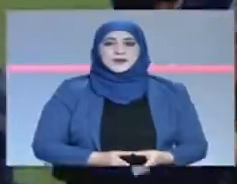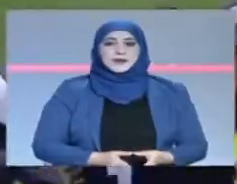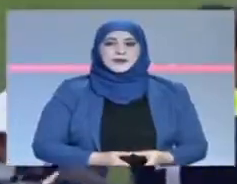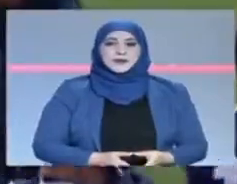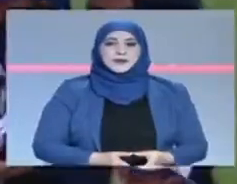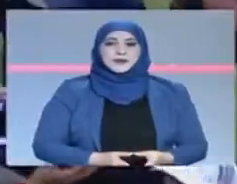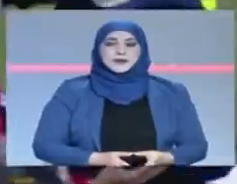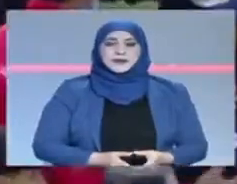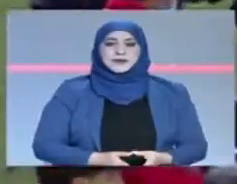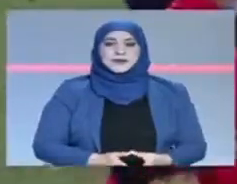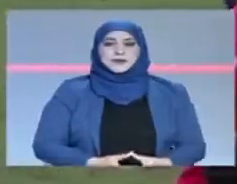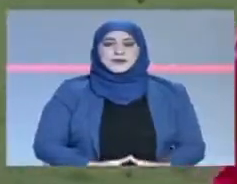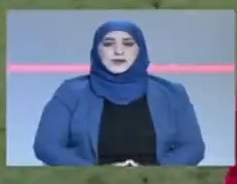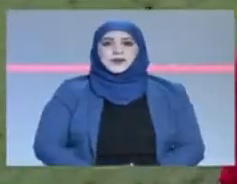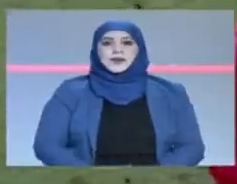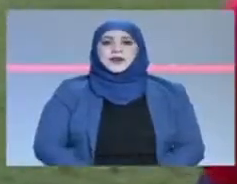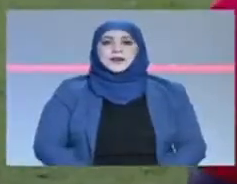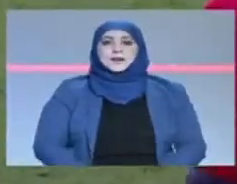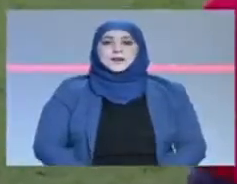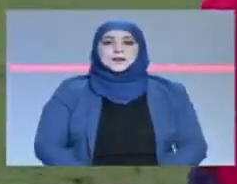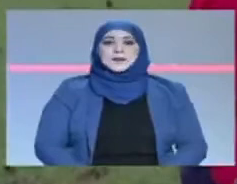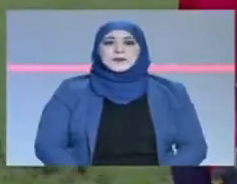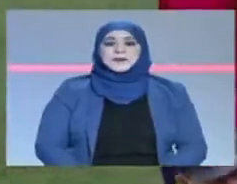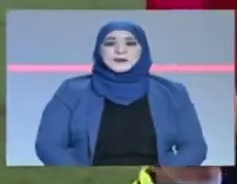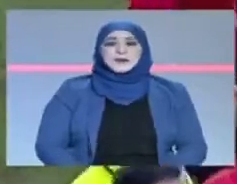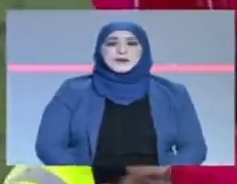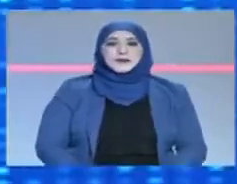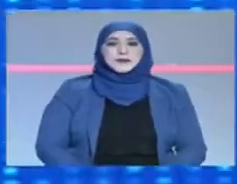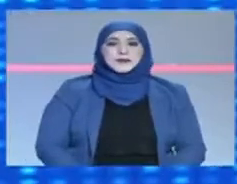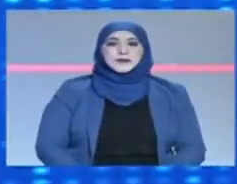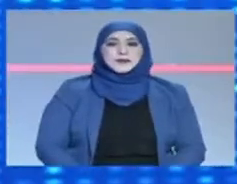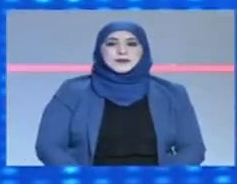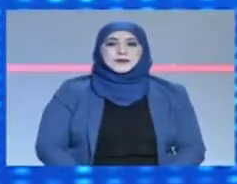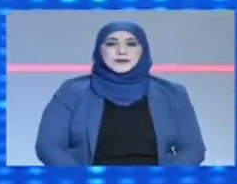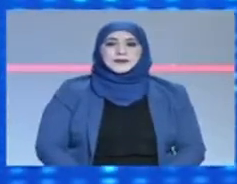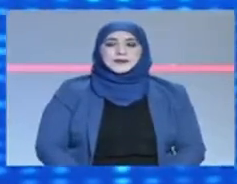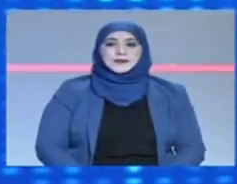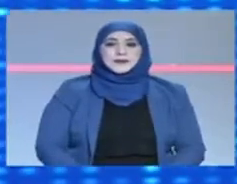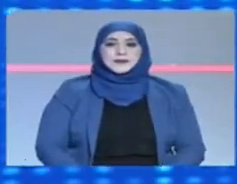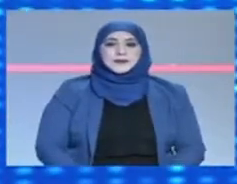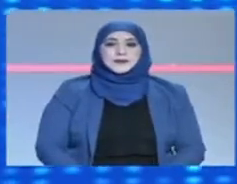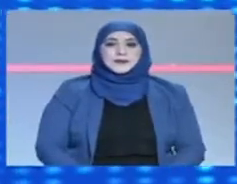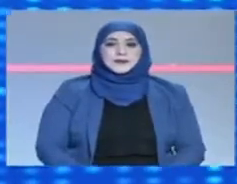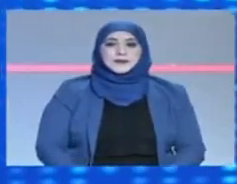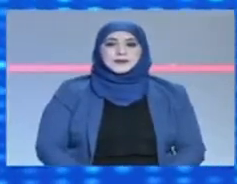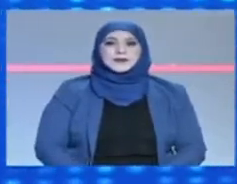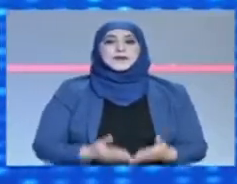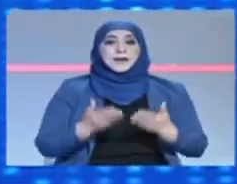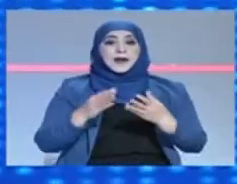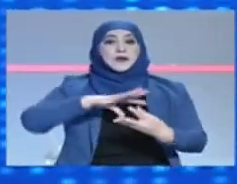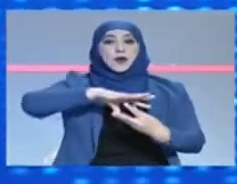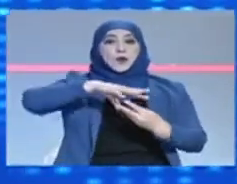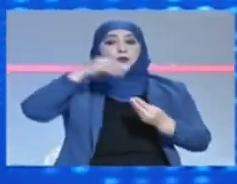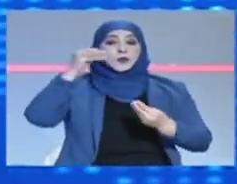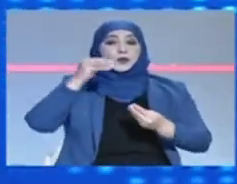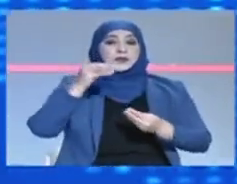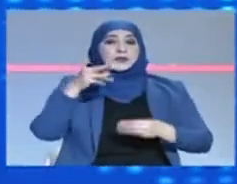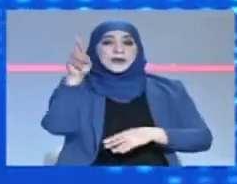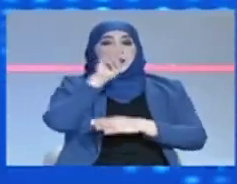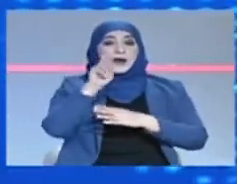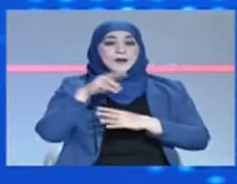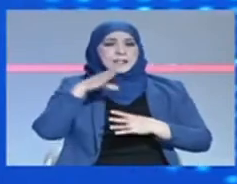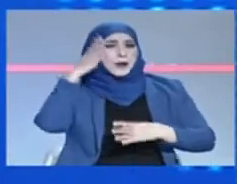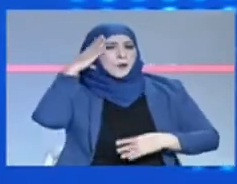التأهل، تمكن من الانتصار وفوز هام جدا. وفي بطولة الرابطة المحترفة الأولى